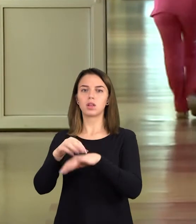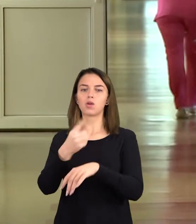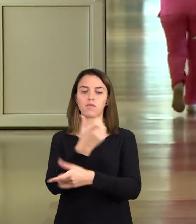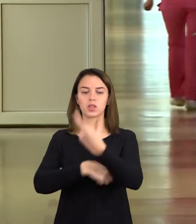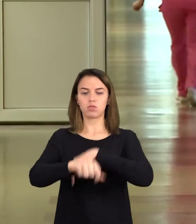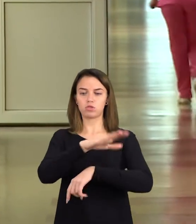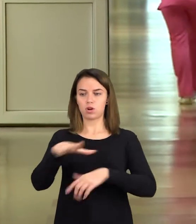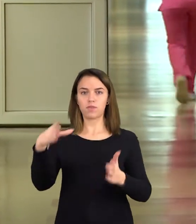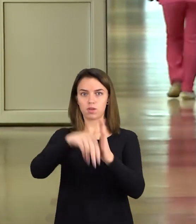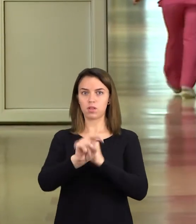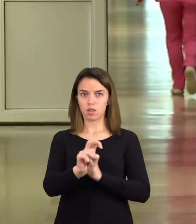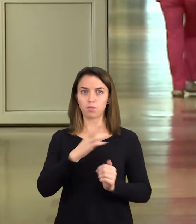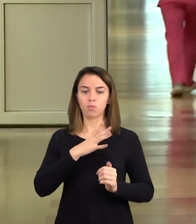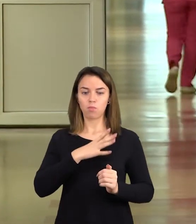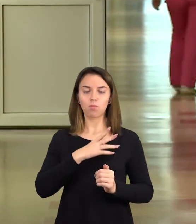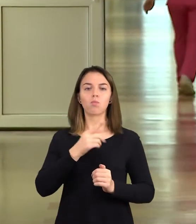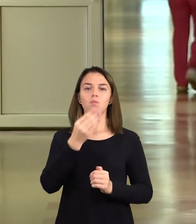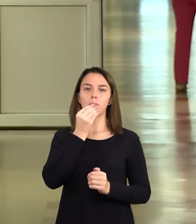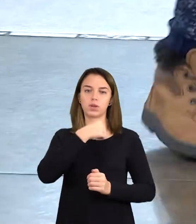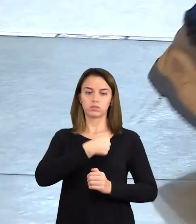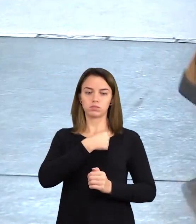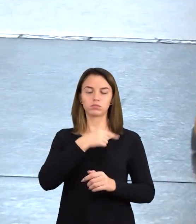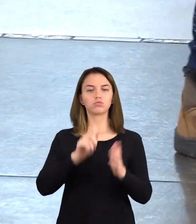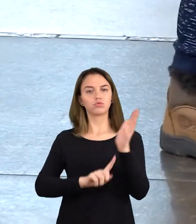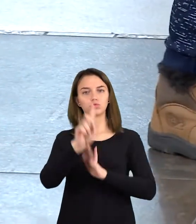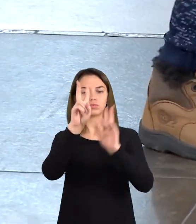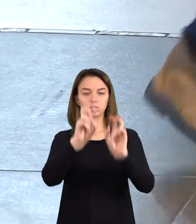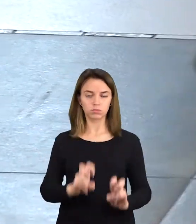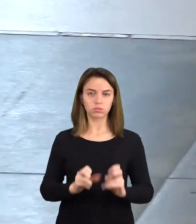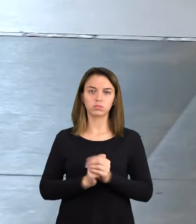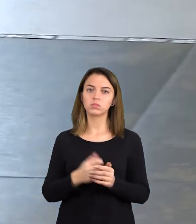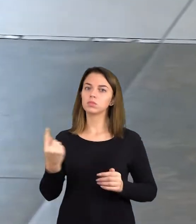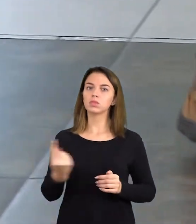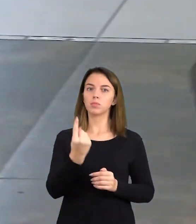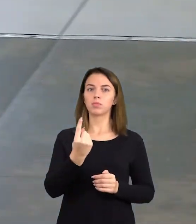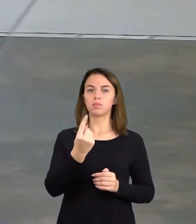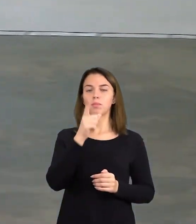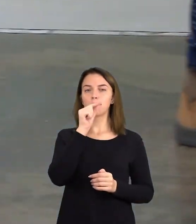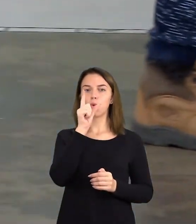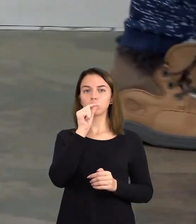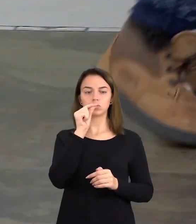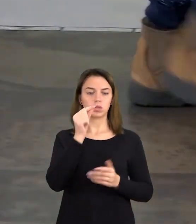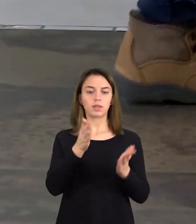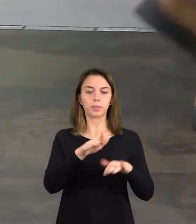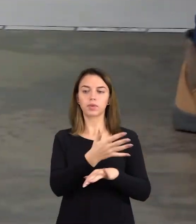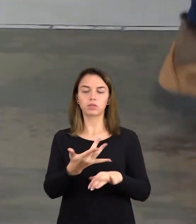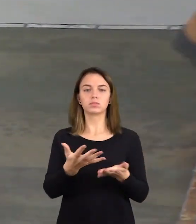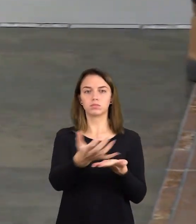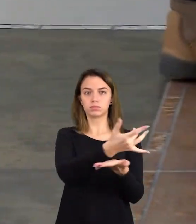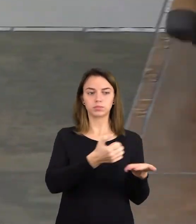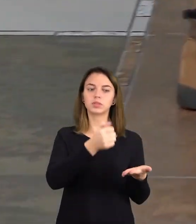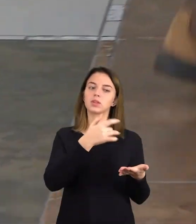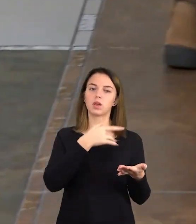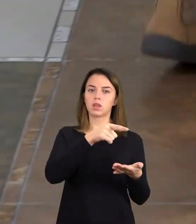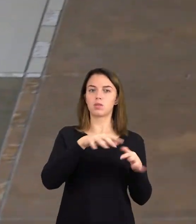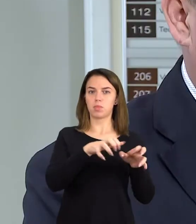susirgo vieno darželio auklėtiniai, maisto ir veterinarijos tarnyba pradėjo tyrimą. Pirmiausia, surinko paukštienos likučius, gal būtent